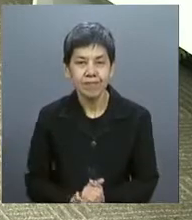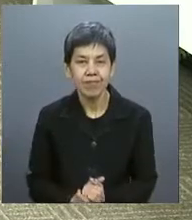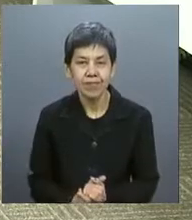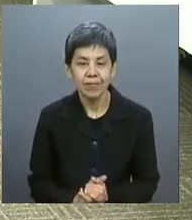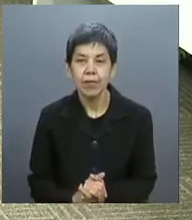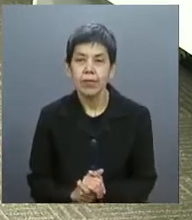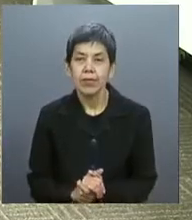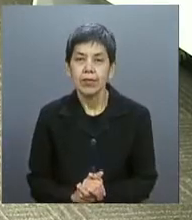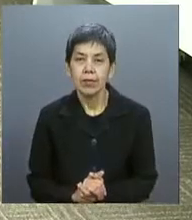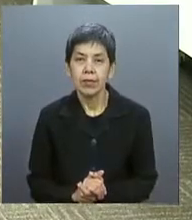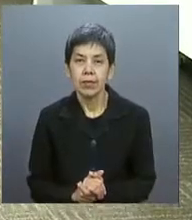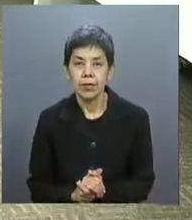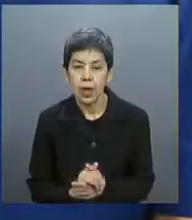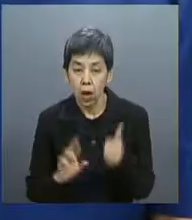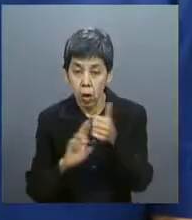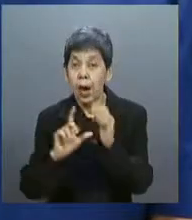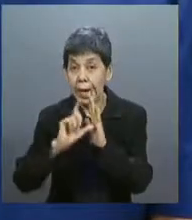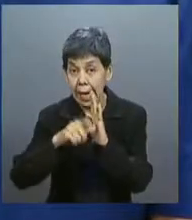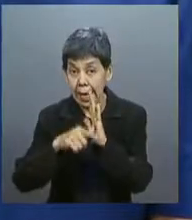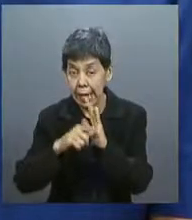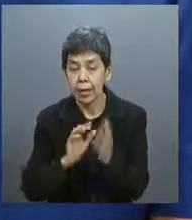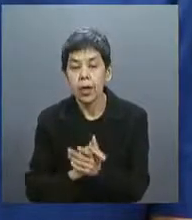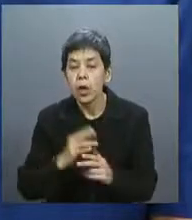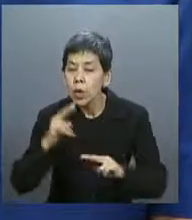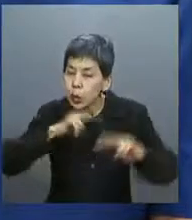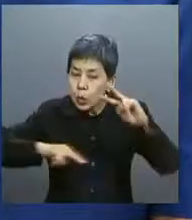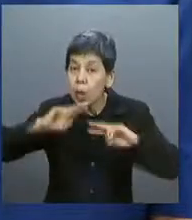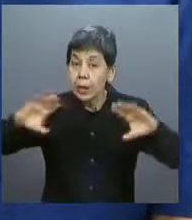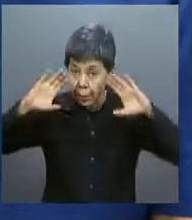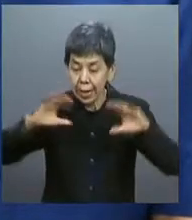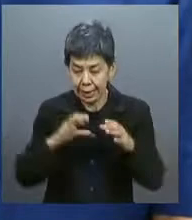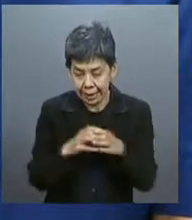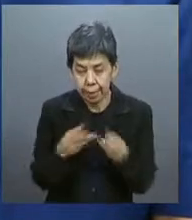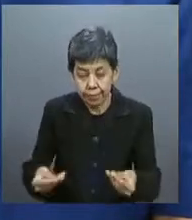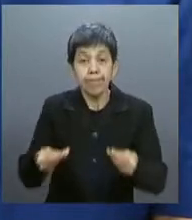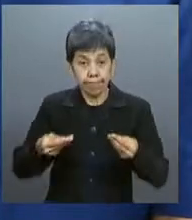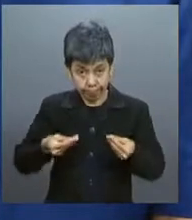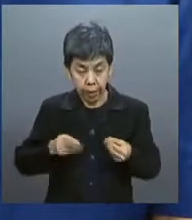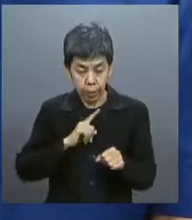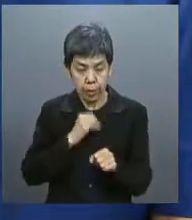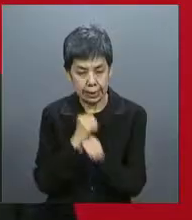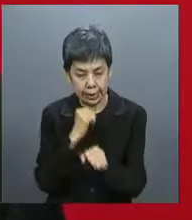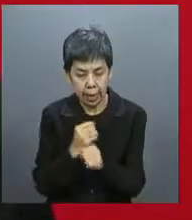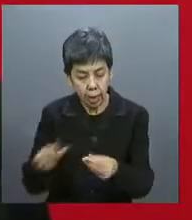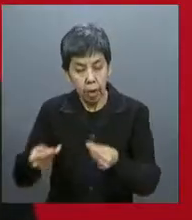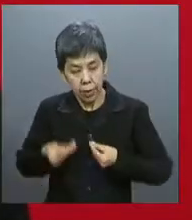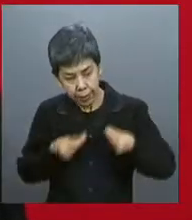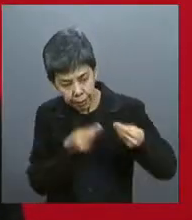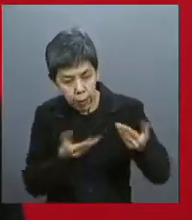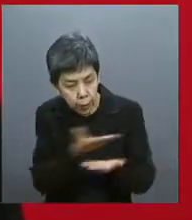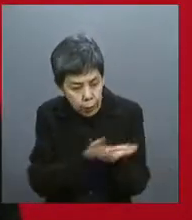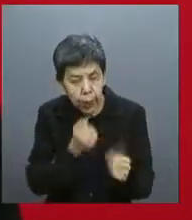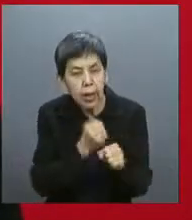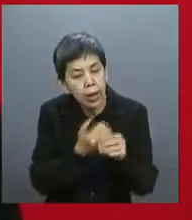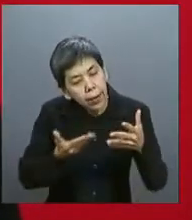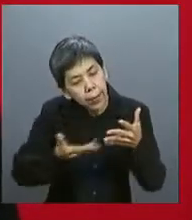ด้านนายทาวินอินจำนงรองเลขาธิการสำนักงานผู้ตรวจการแผ่นดินซึ่งเป็นตัวแทนรับหนังสือระบุว่าจะนำเรื่องนี้ไปพิจารณาตาม